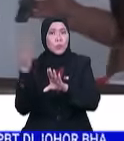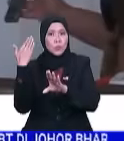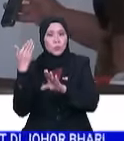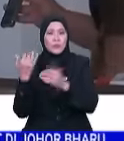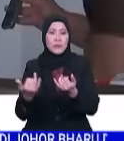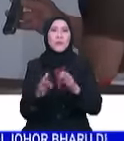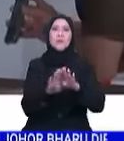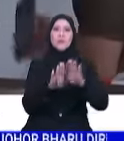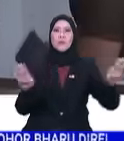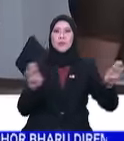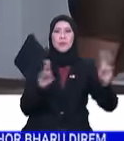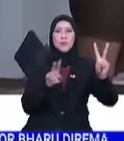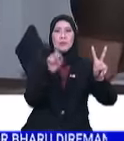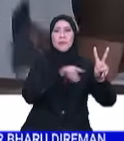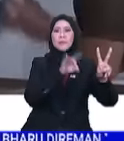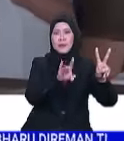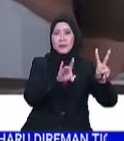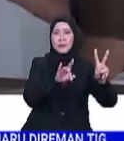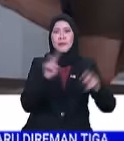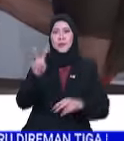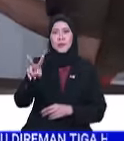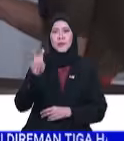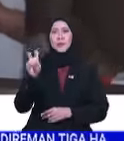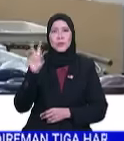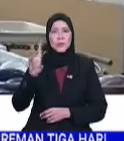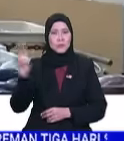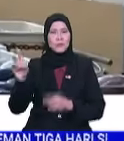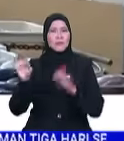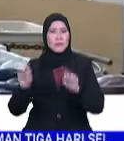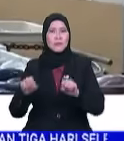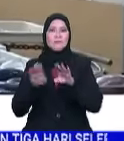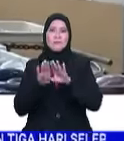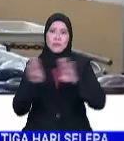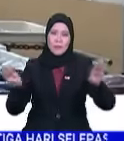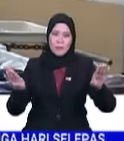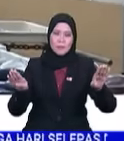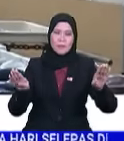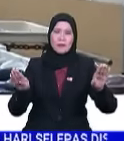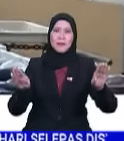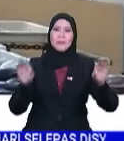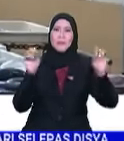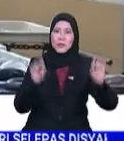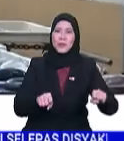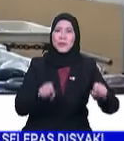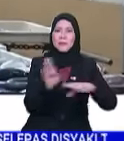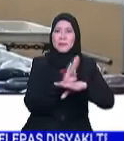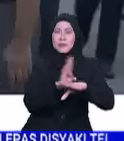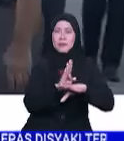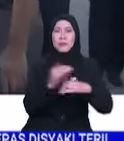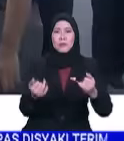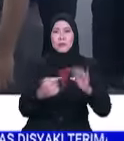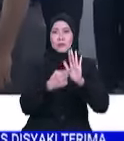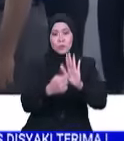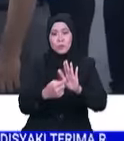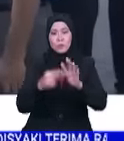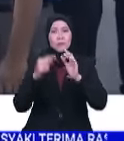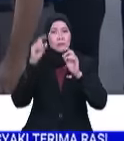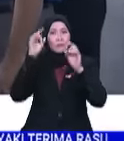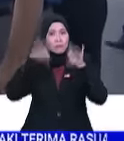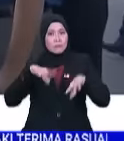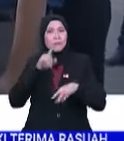pada 2 Ogos. 227 gerai dibenar beroperasi setelah peniaga terlibat menunjukkan bukti ujian